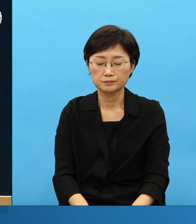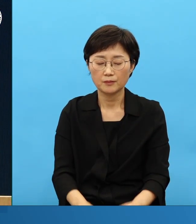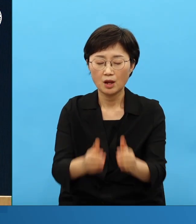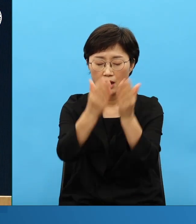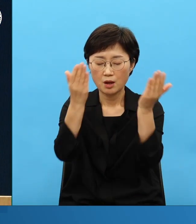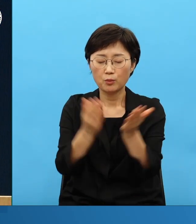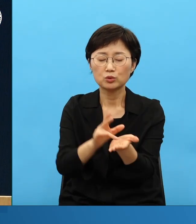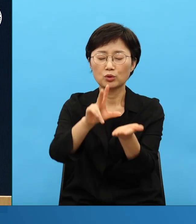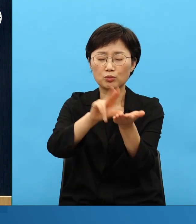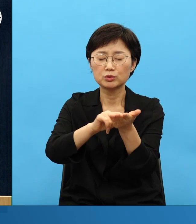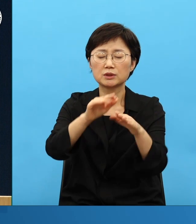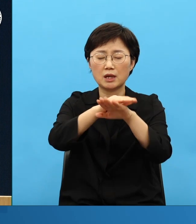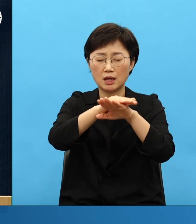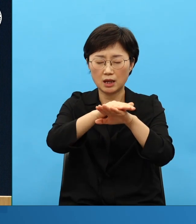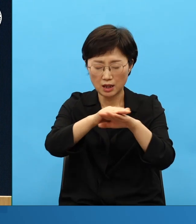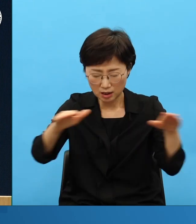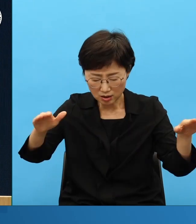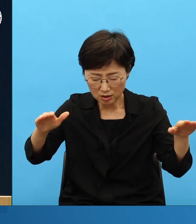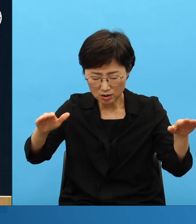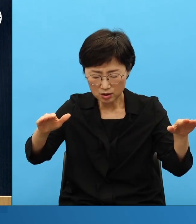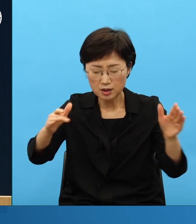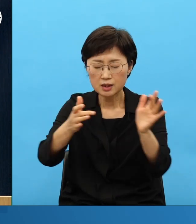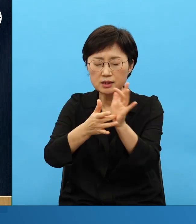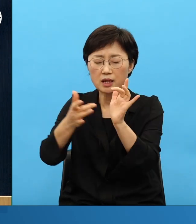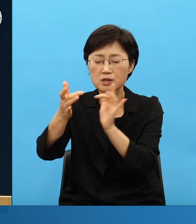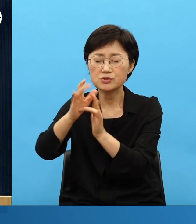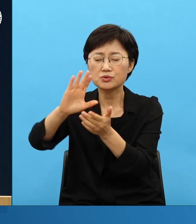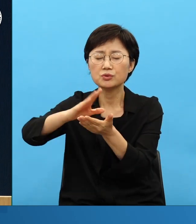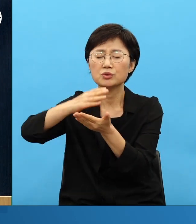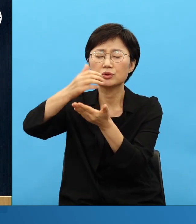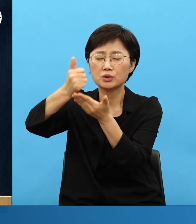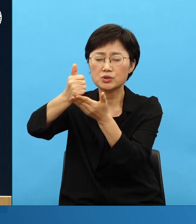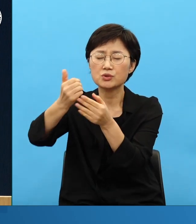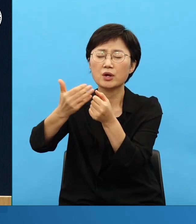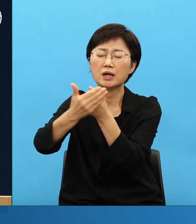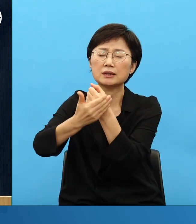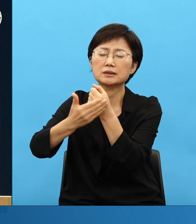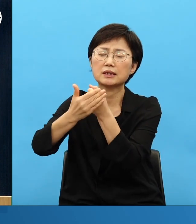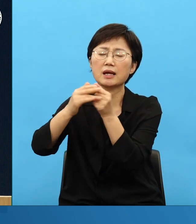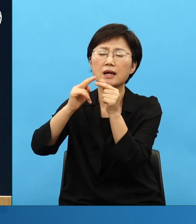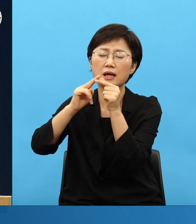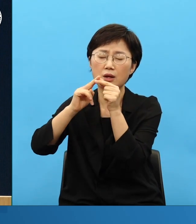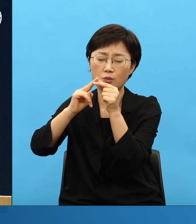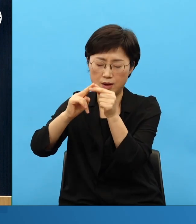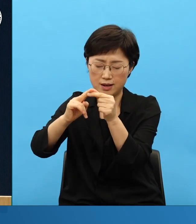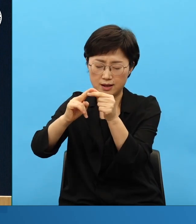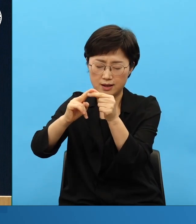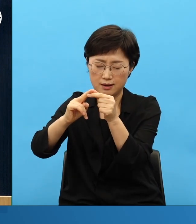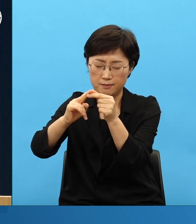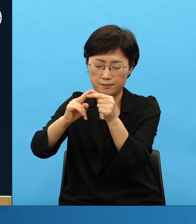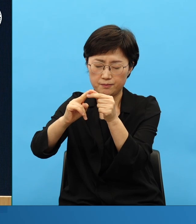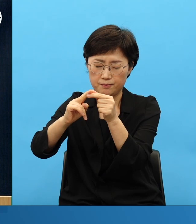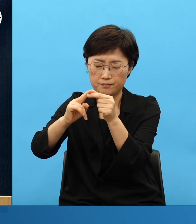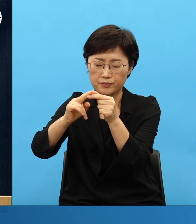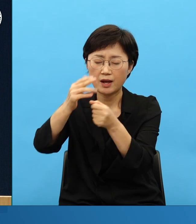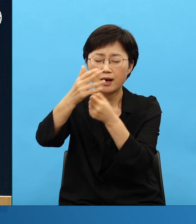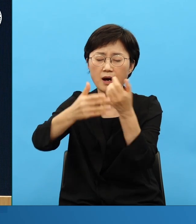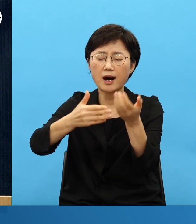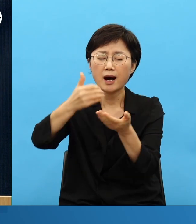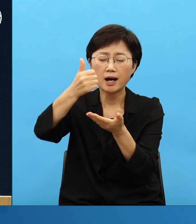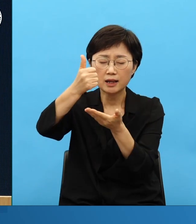모든 문제 해결자이신 예수 그리스도의 은혜와 Now may the grace of our Lord Jesus Christ, the solution to all problems,